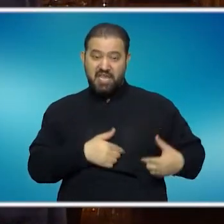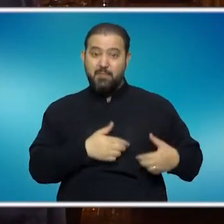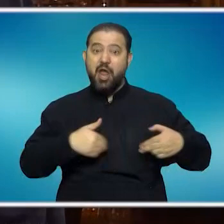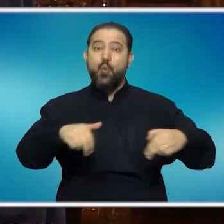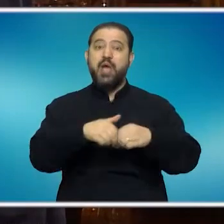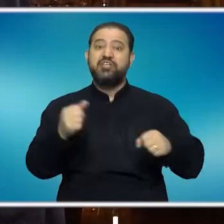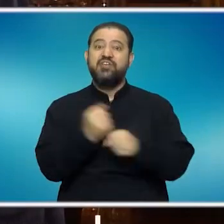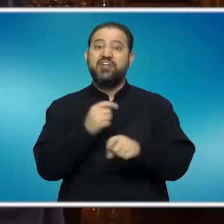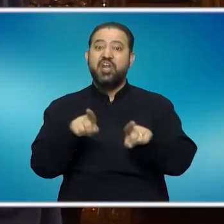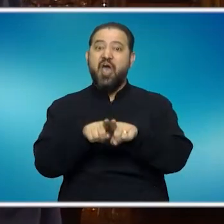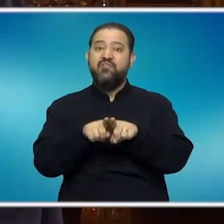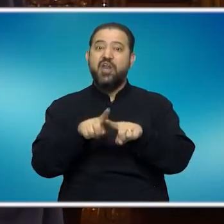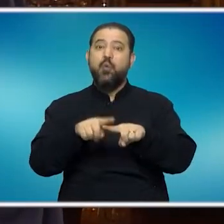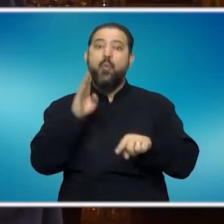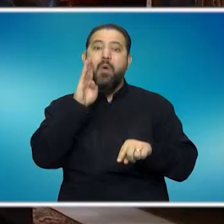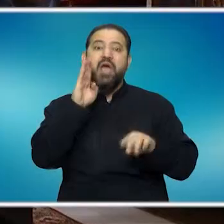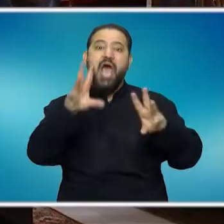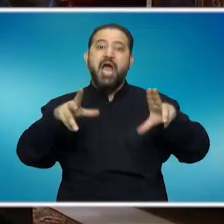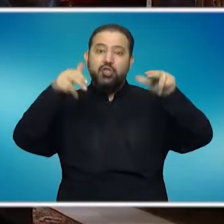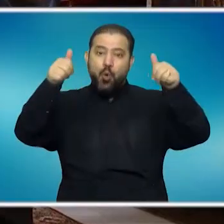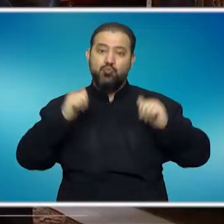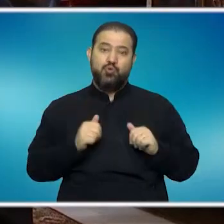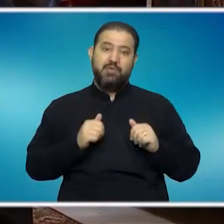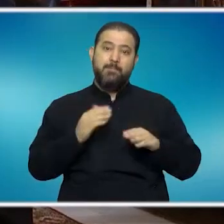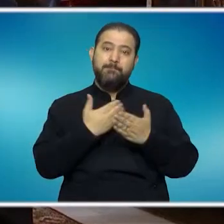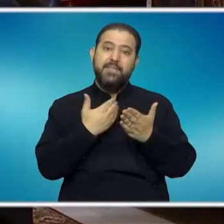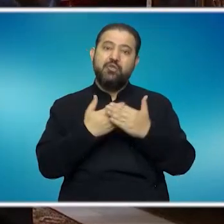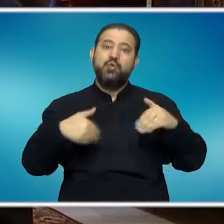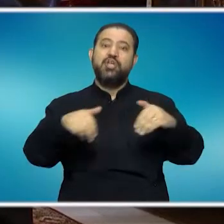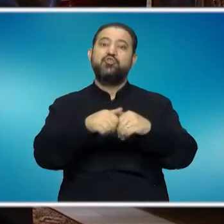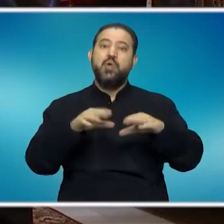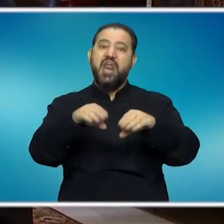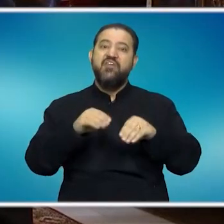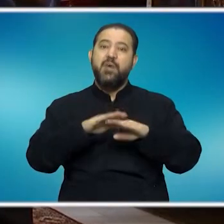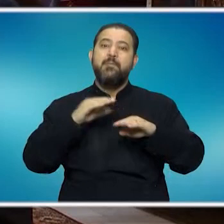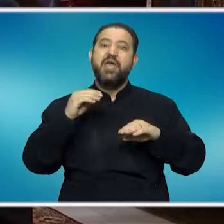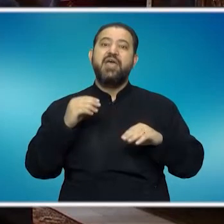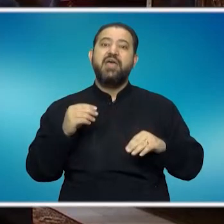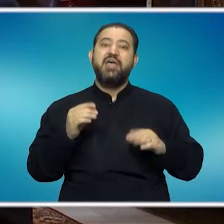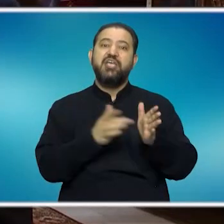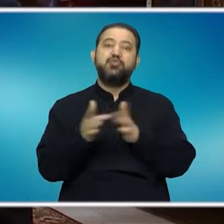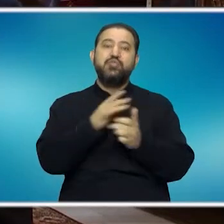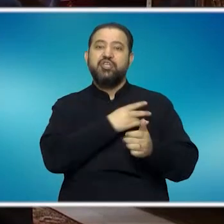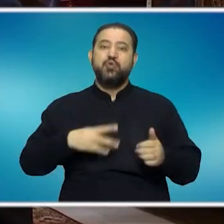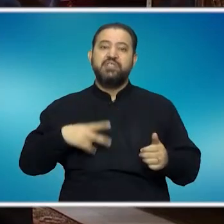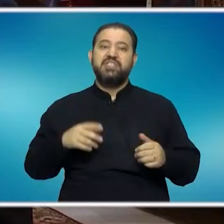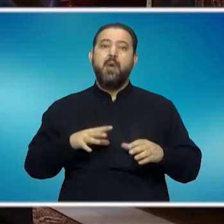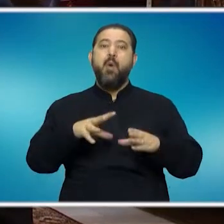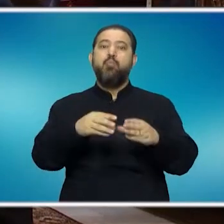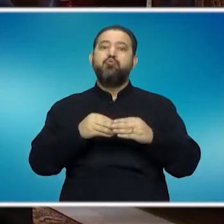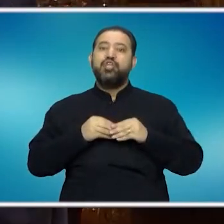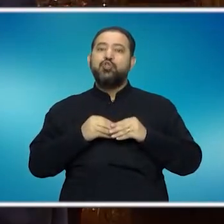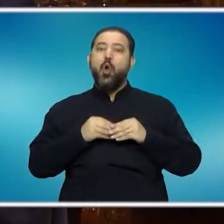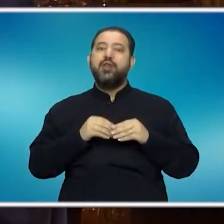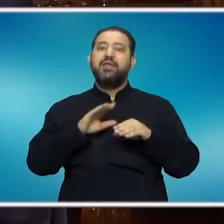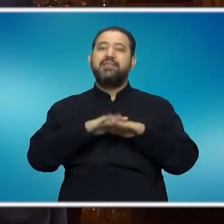și noi devenim asemănători Maicii Domnului, din punct de vedere spiritual, că și noi avem pe Hristos, suntem Hristofori. Ea a fost și